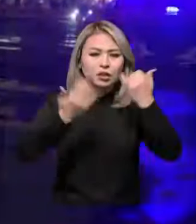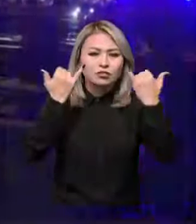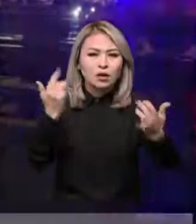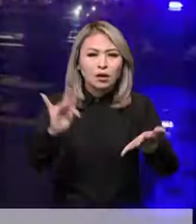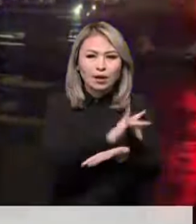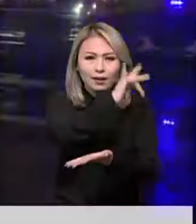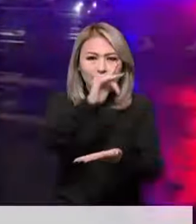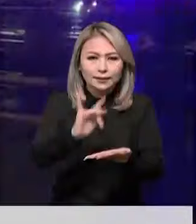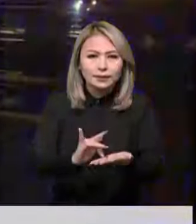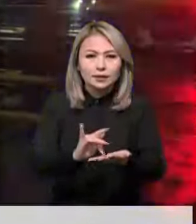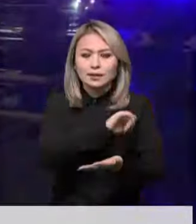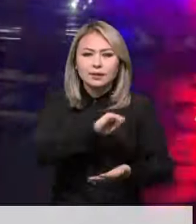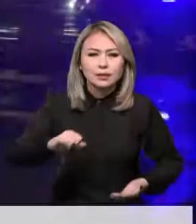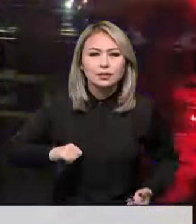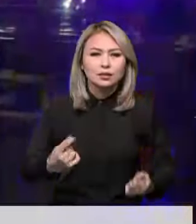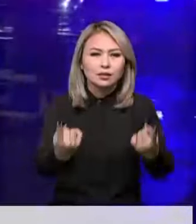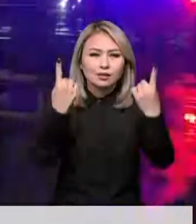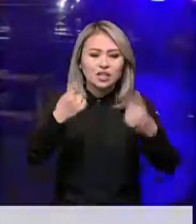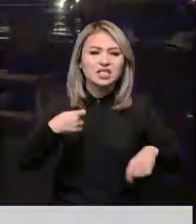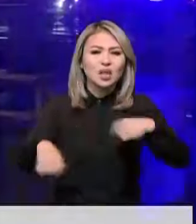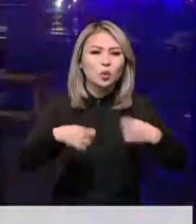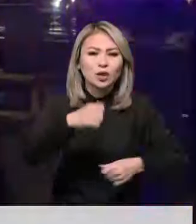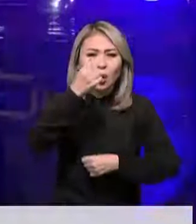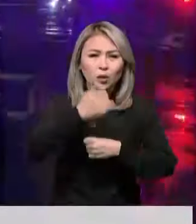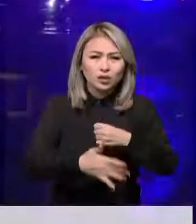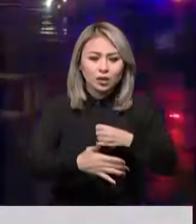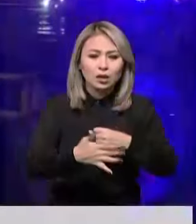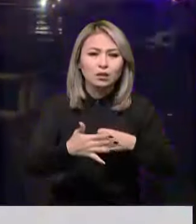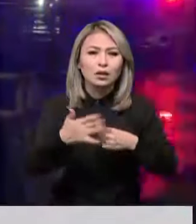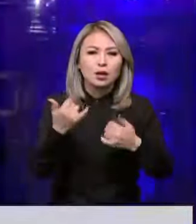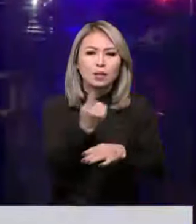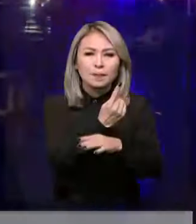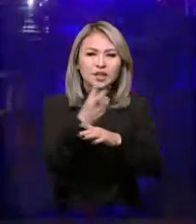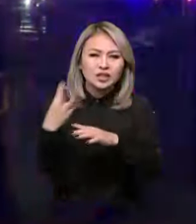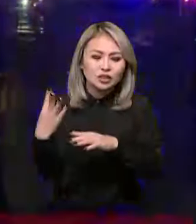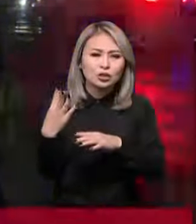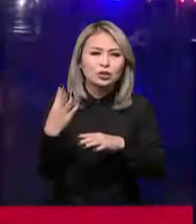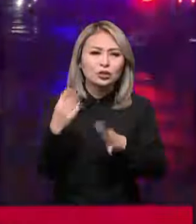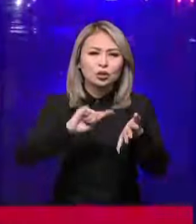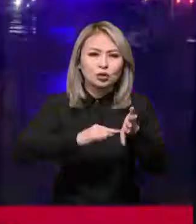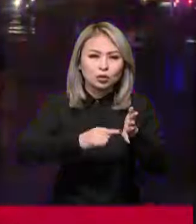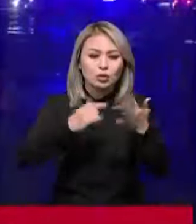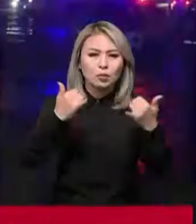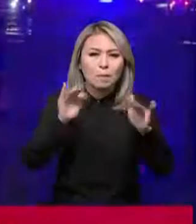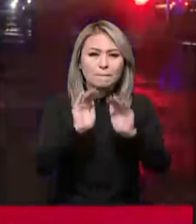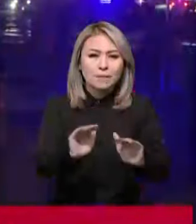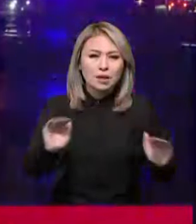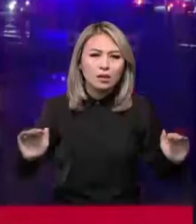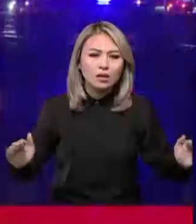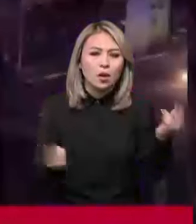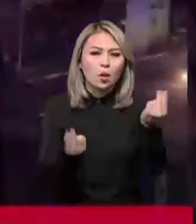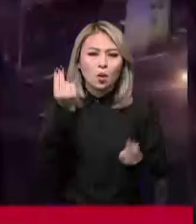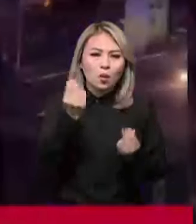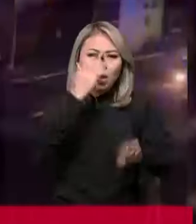қаладағы ең ірі деген сауда орталықтарының бірі. Бұнда енді бірнеше сауда нүктелері, балалардың жаңағы